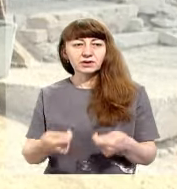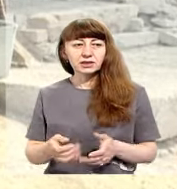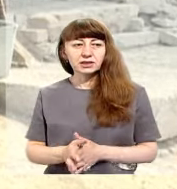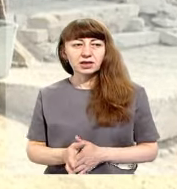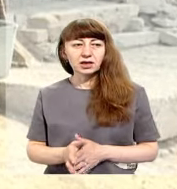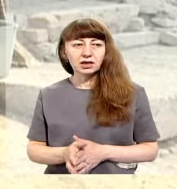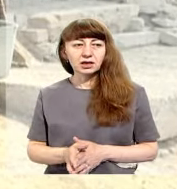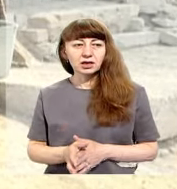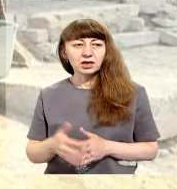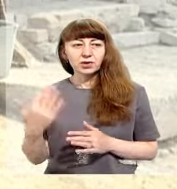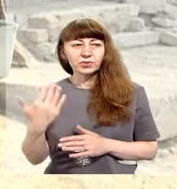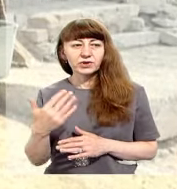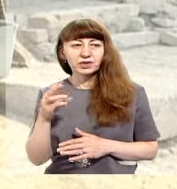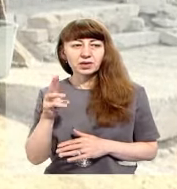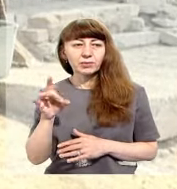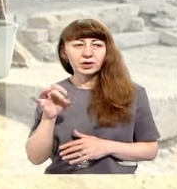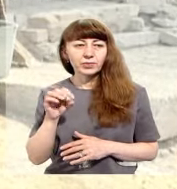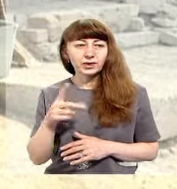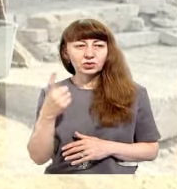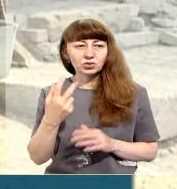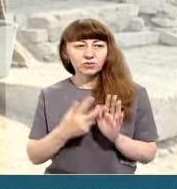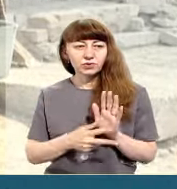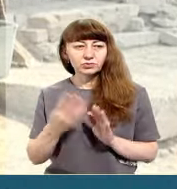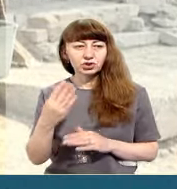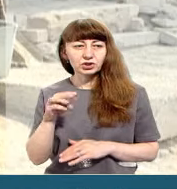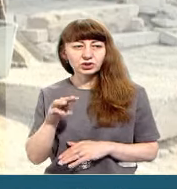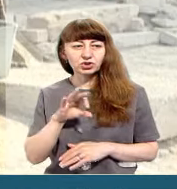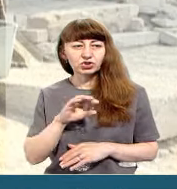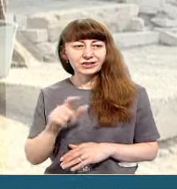нам выплачено 50 МРП, это 184 тысячи тенге.